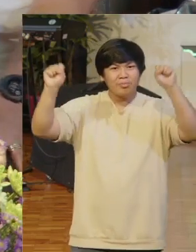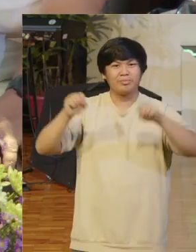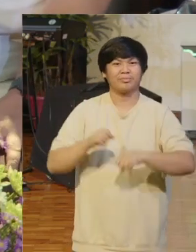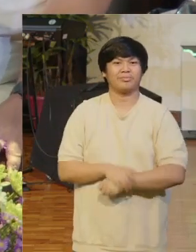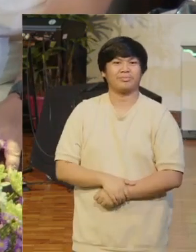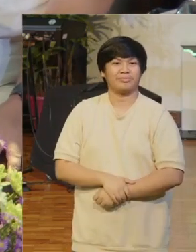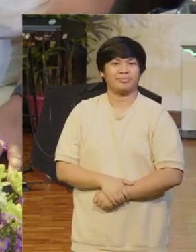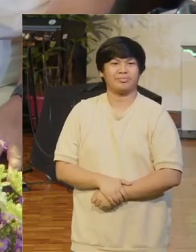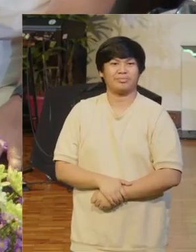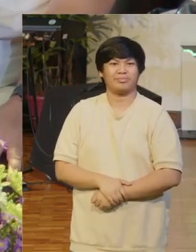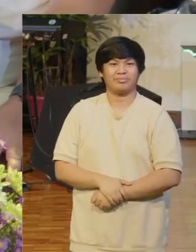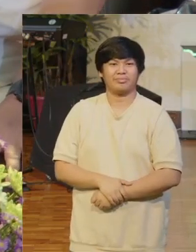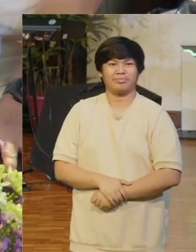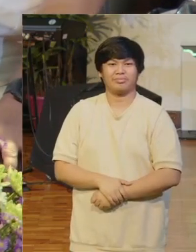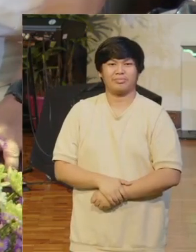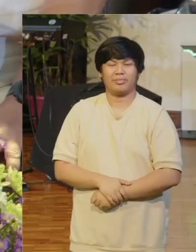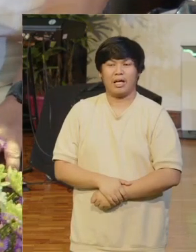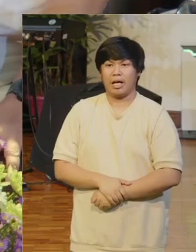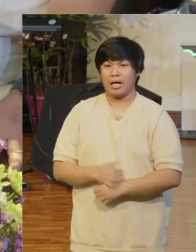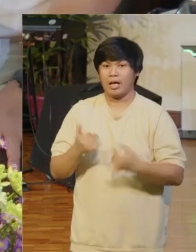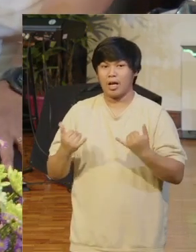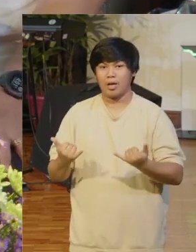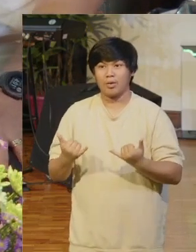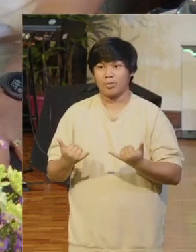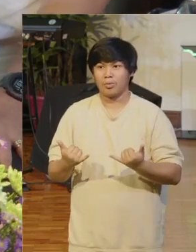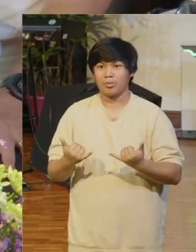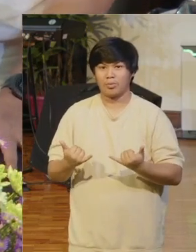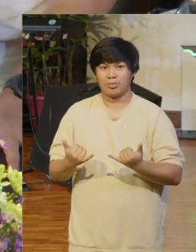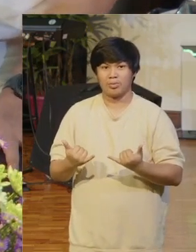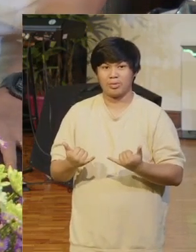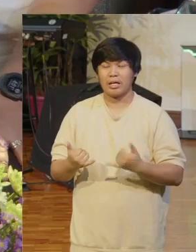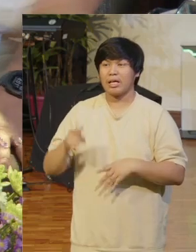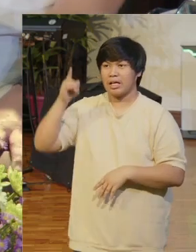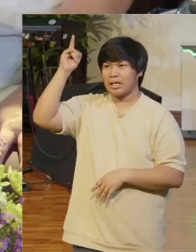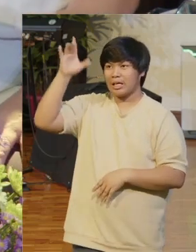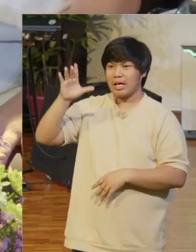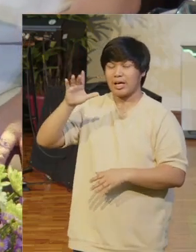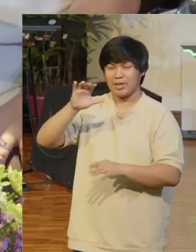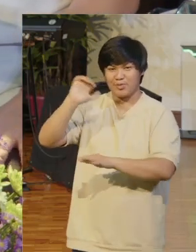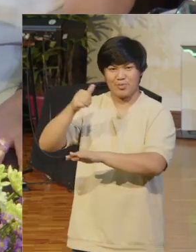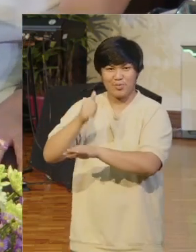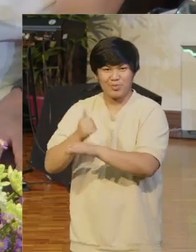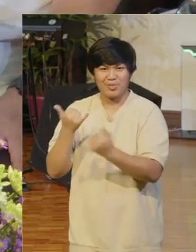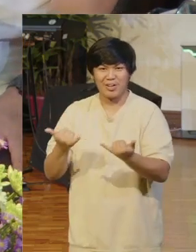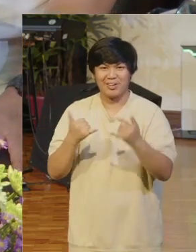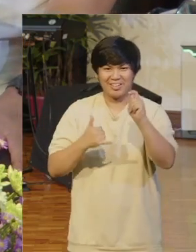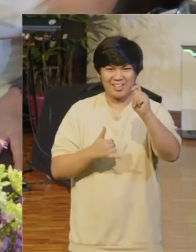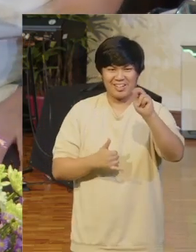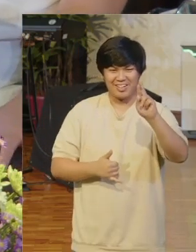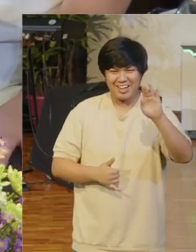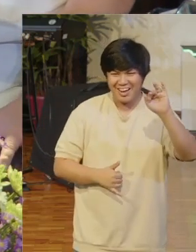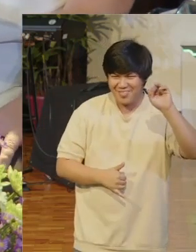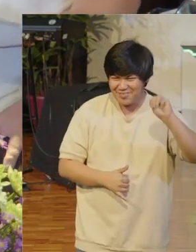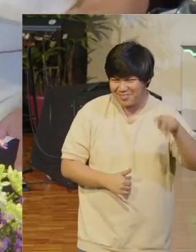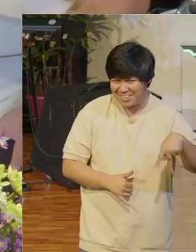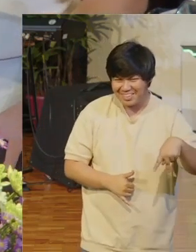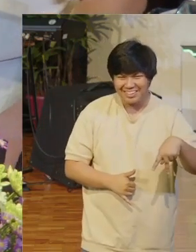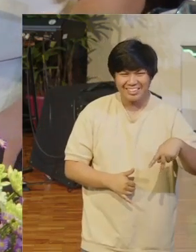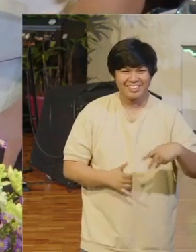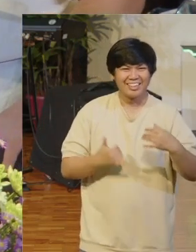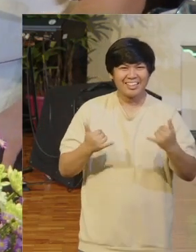Biden. Alam mo, siya din nagtanggal kay Trump. Pero nandyan na naman si Trump. He removes kings and sets